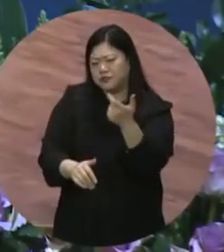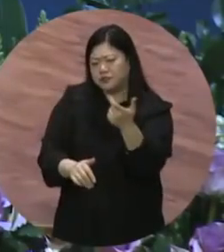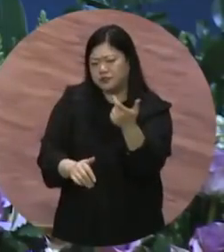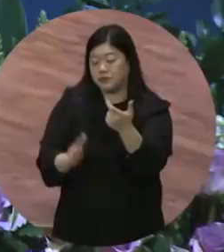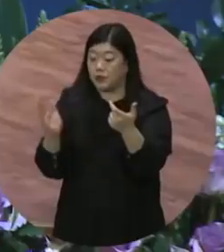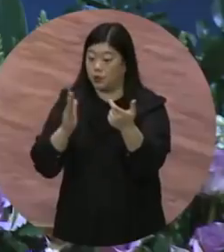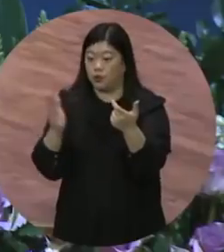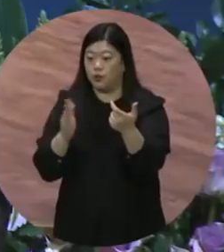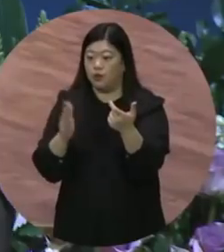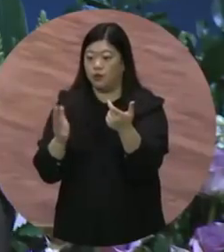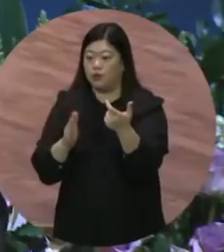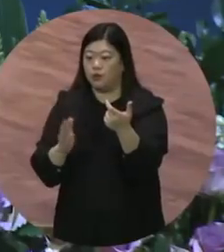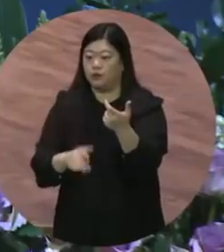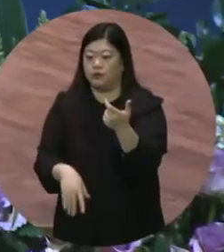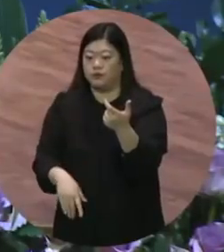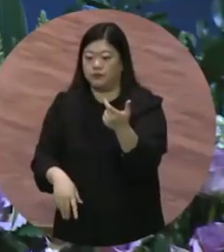거예요.